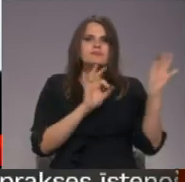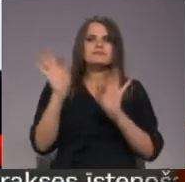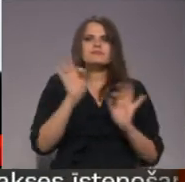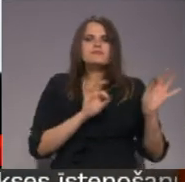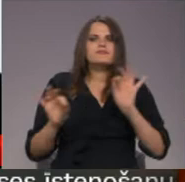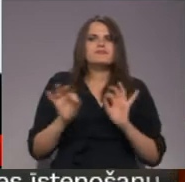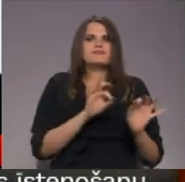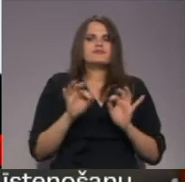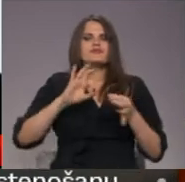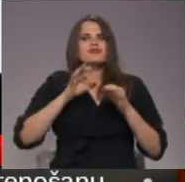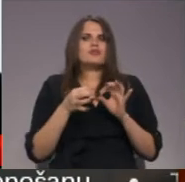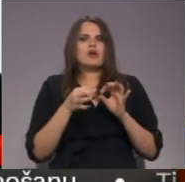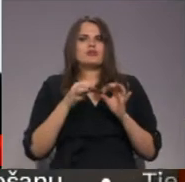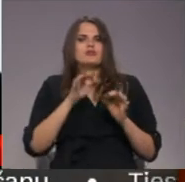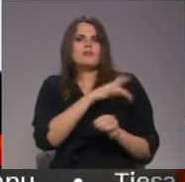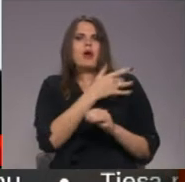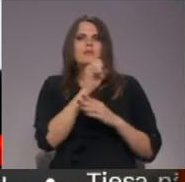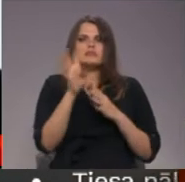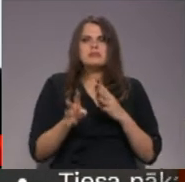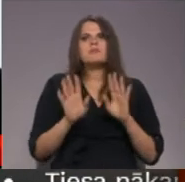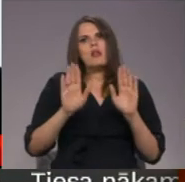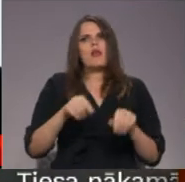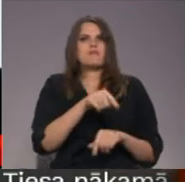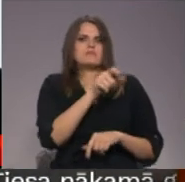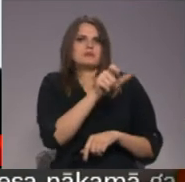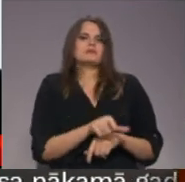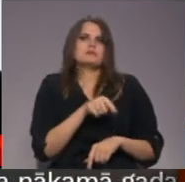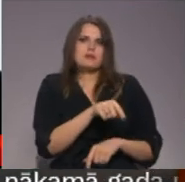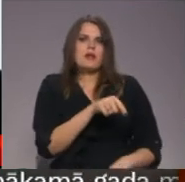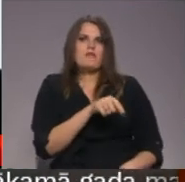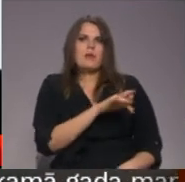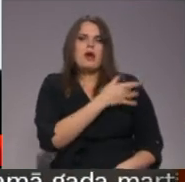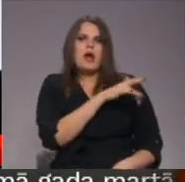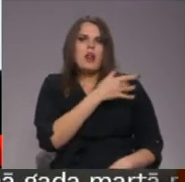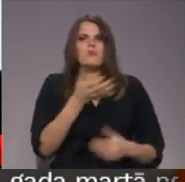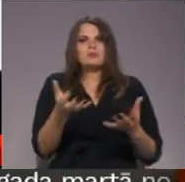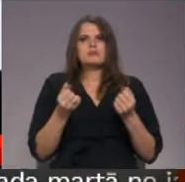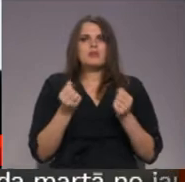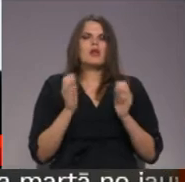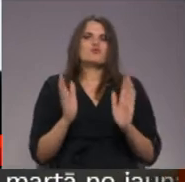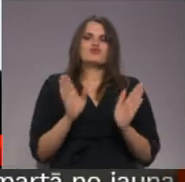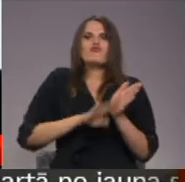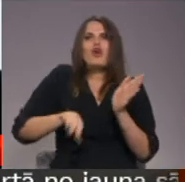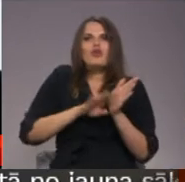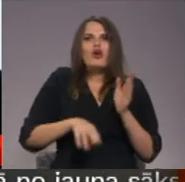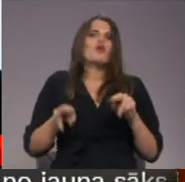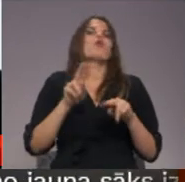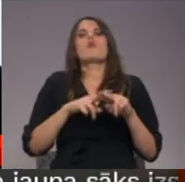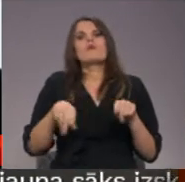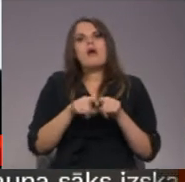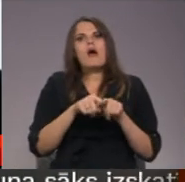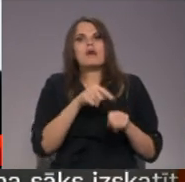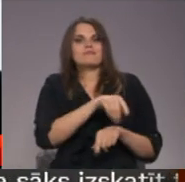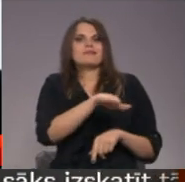to sarežģīto pakalpojumu sistēmu, tā, lai cilvēkam šī pakalpojuma saņemšana ir vienkārša un arī